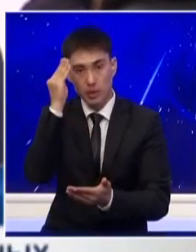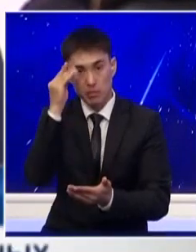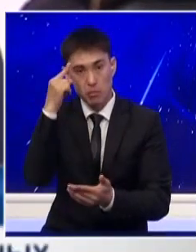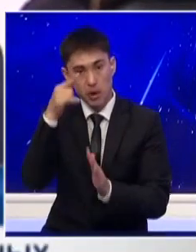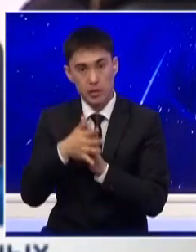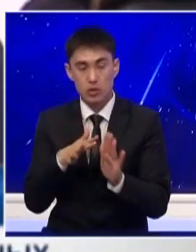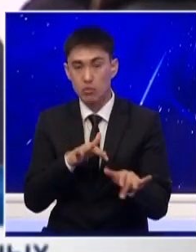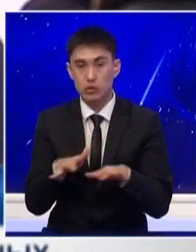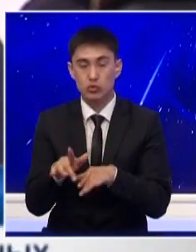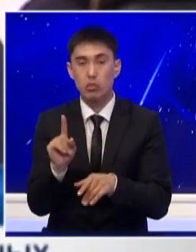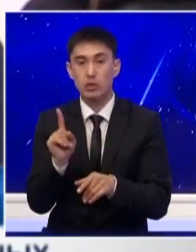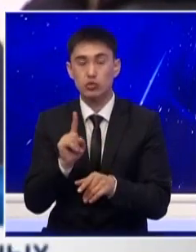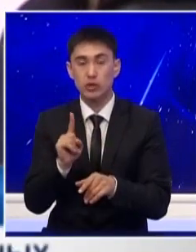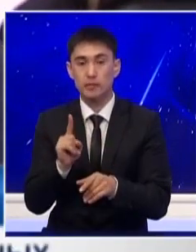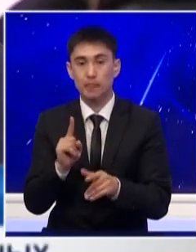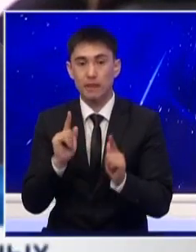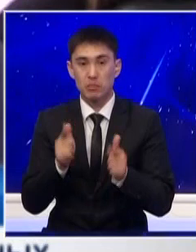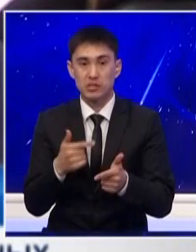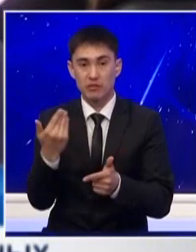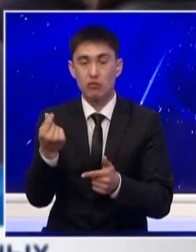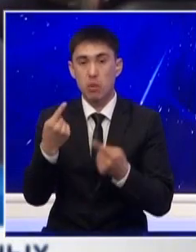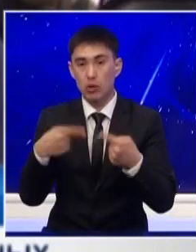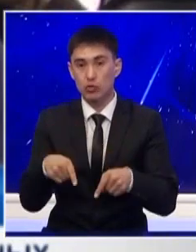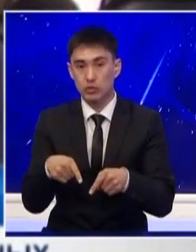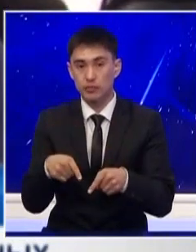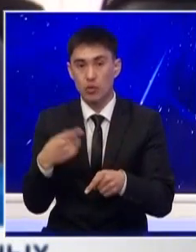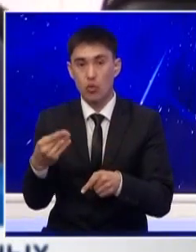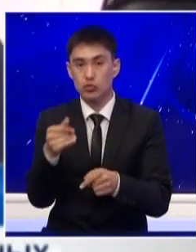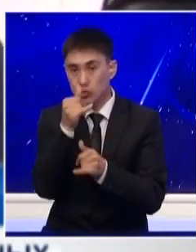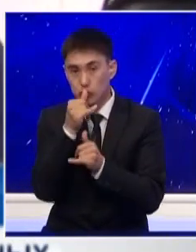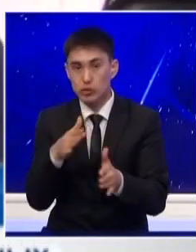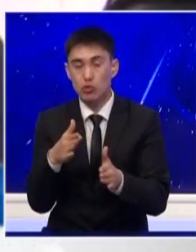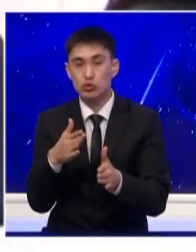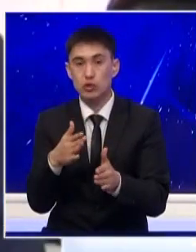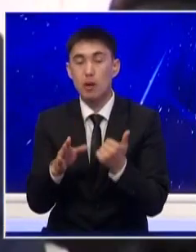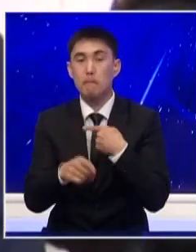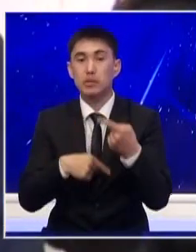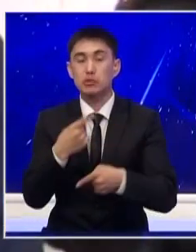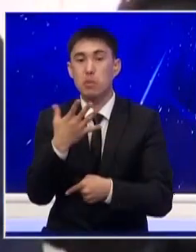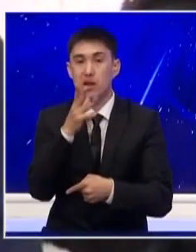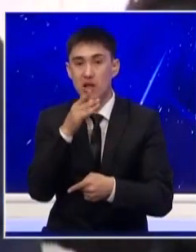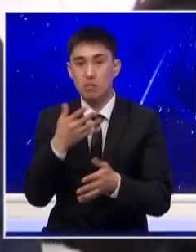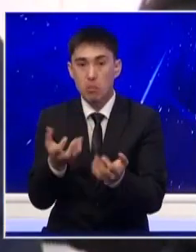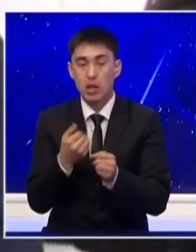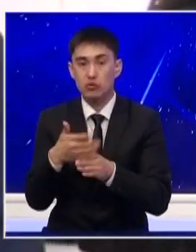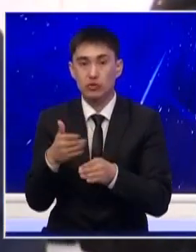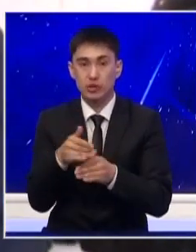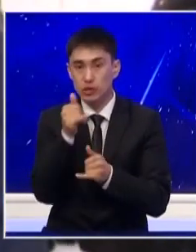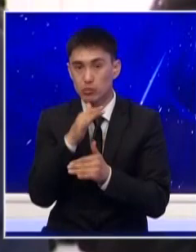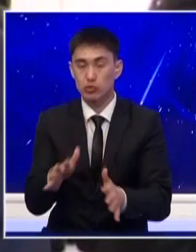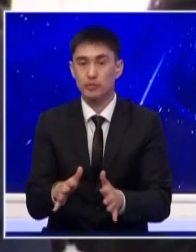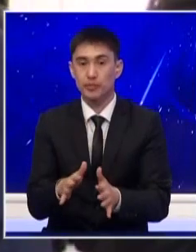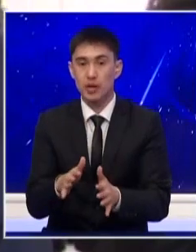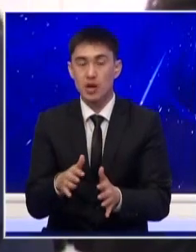эту процедуру, потому что, признав его банкротом, он уже не сможет в течение последующих 5 лет получить кредит.